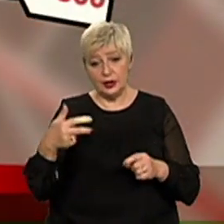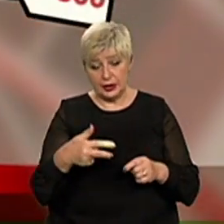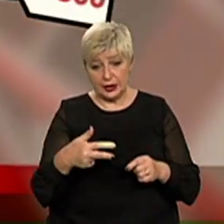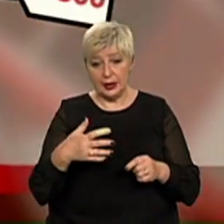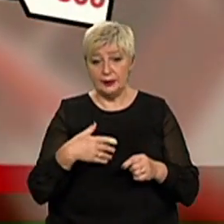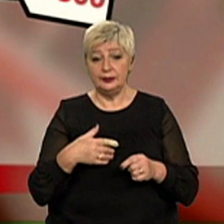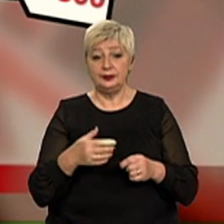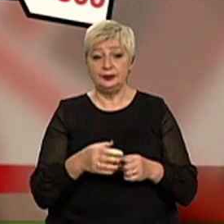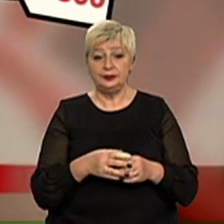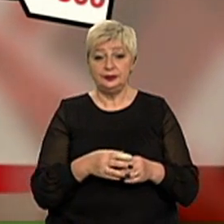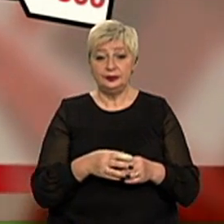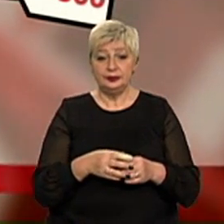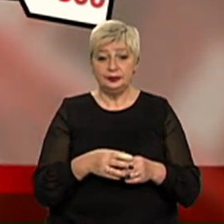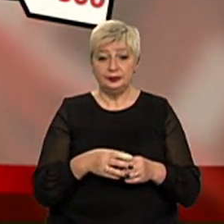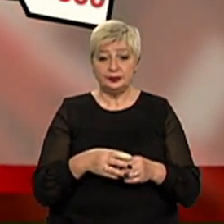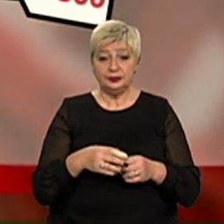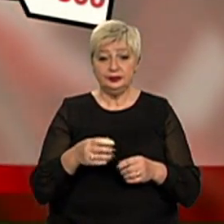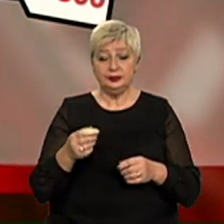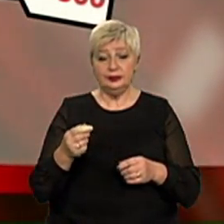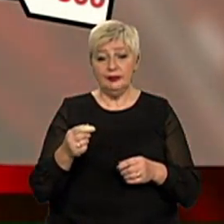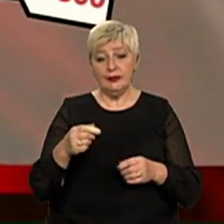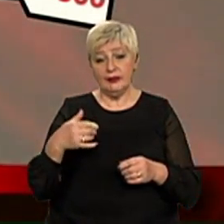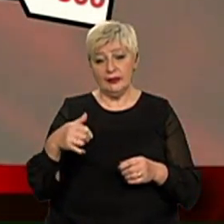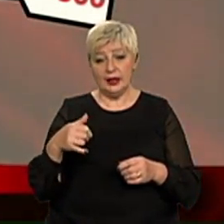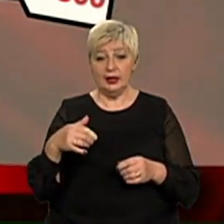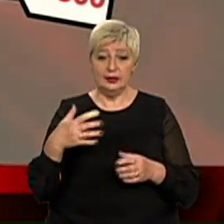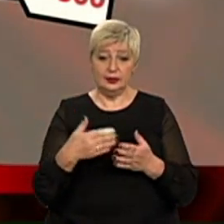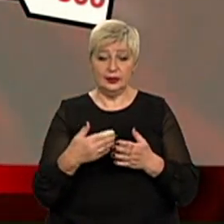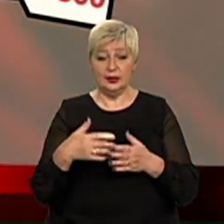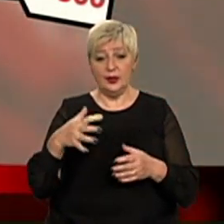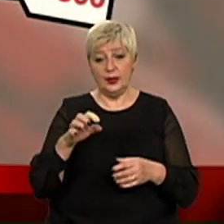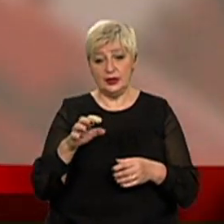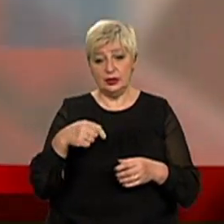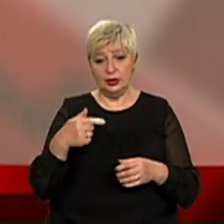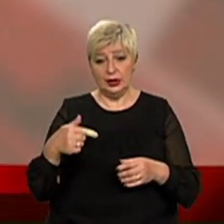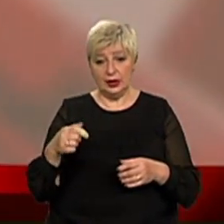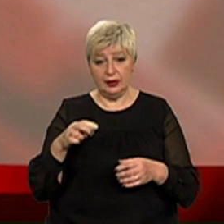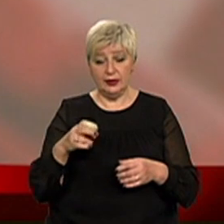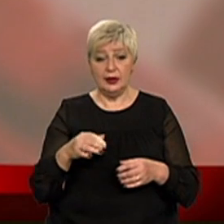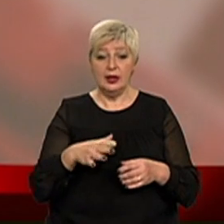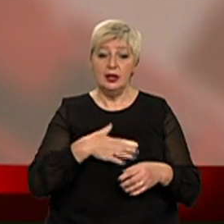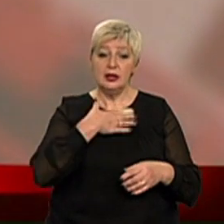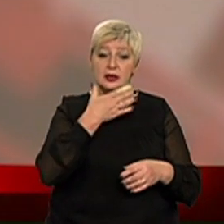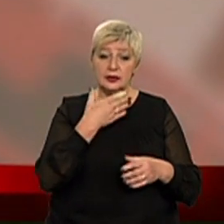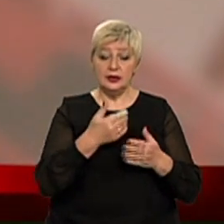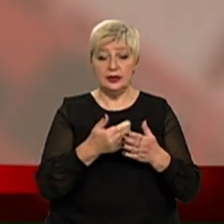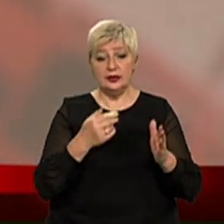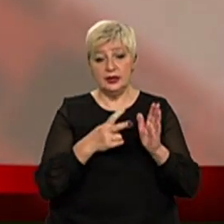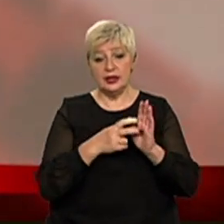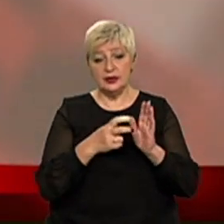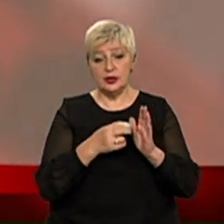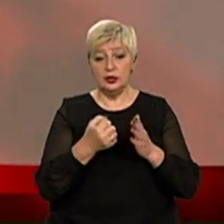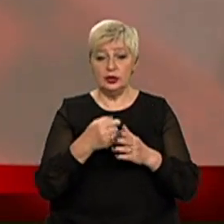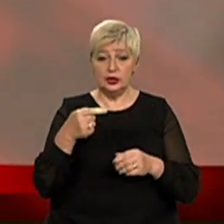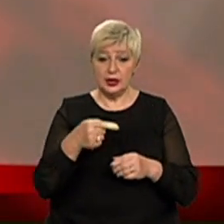сукня – 999, туфлі – 1400 та аксесуари – до 500 гривень. Светер коштує від 700 до